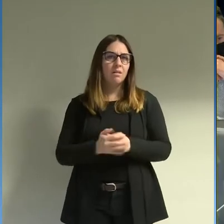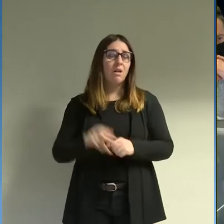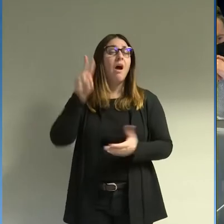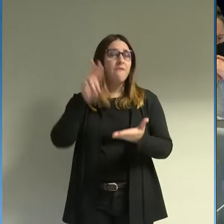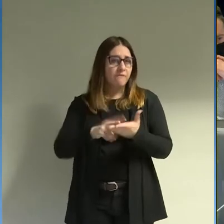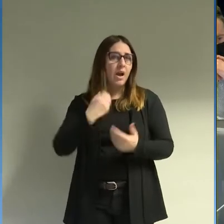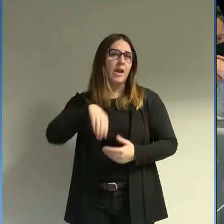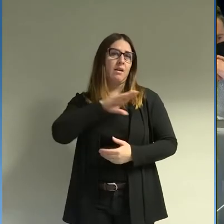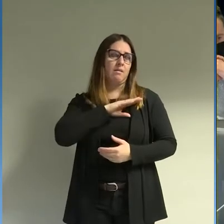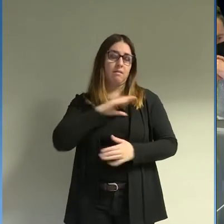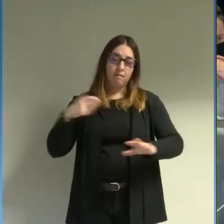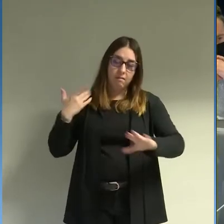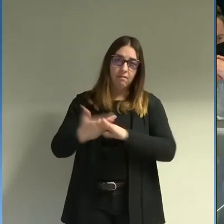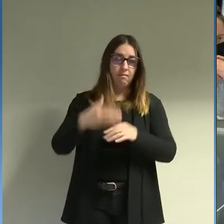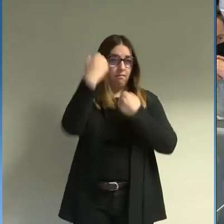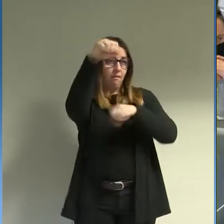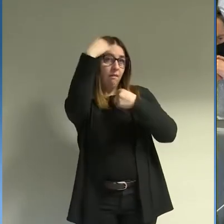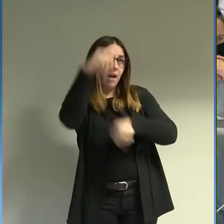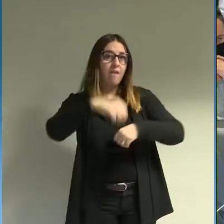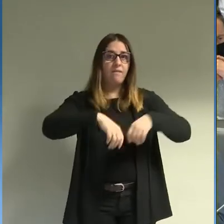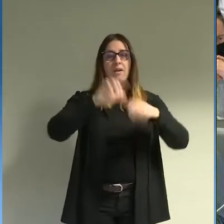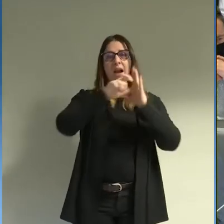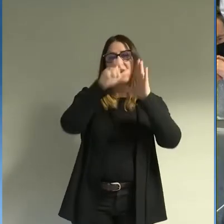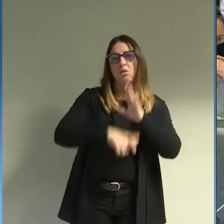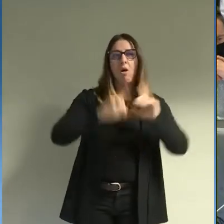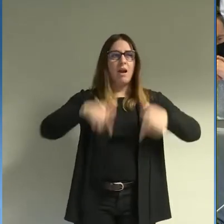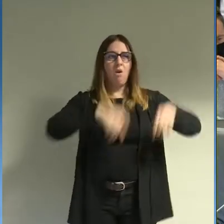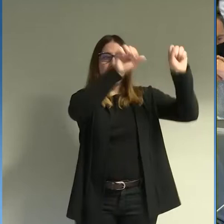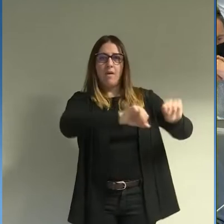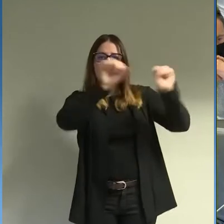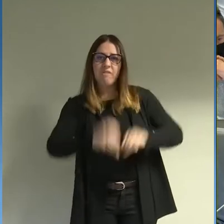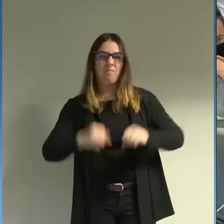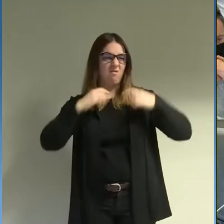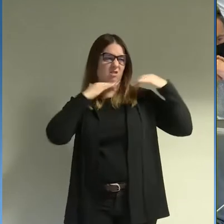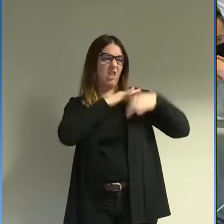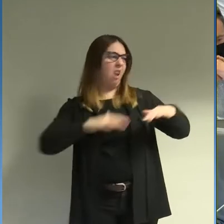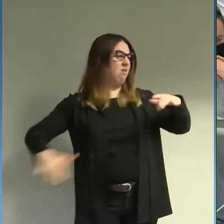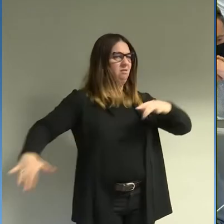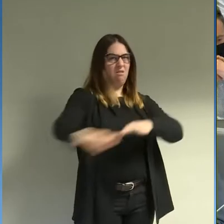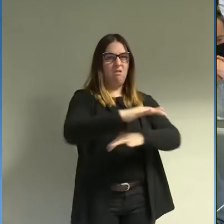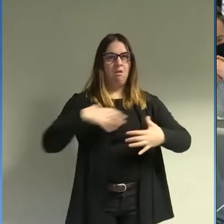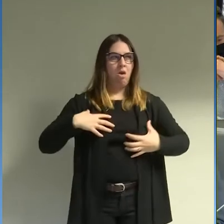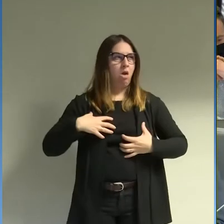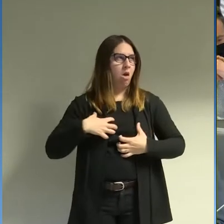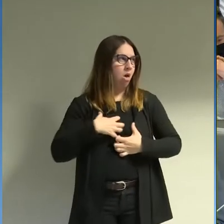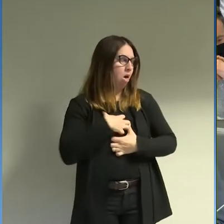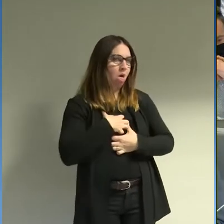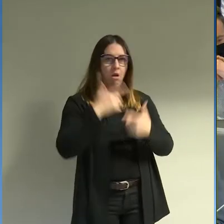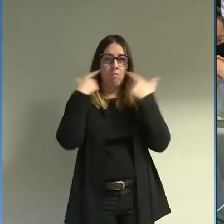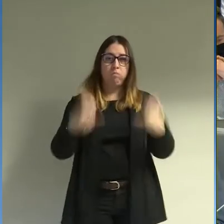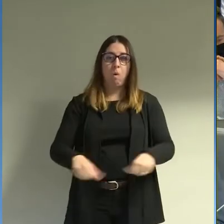pour conséquence grève et fermetures dans les cantines et des écoles une ville sale aidons-le atmosphère anxiogène n'est plus à démontrer